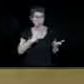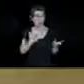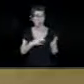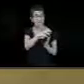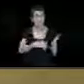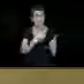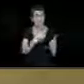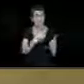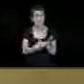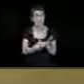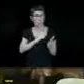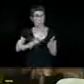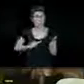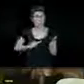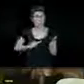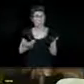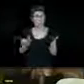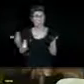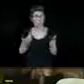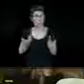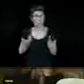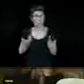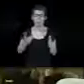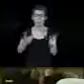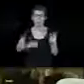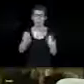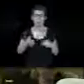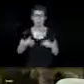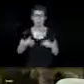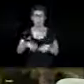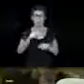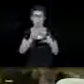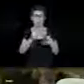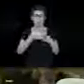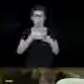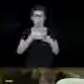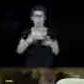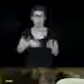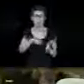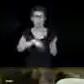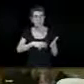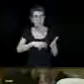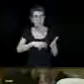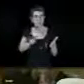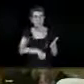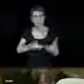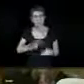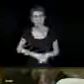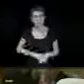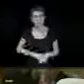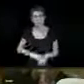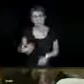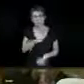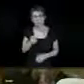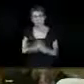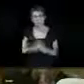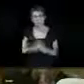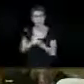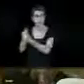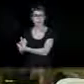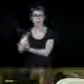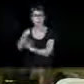même avec un petit délai peut-être pour l'analyser et le lire, elle aurait dû transmettre au procureur ce rapport de la Chambre régionale des comptes, ce